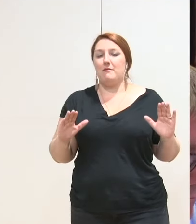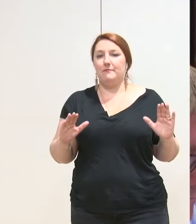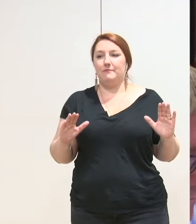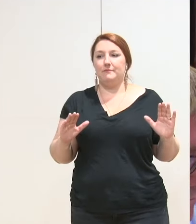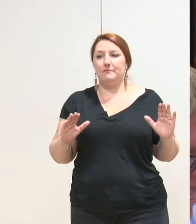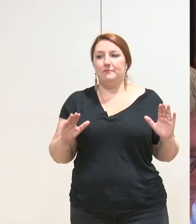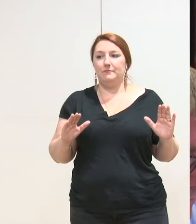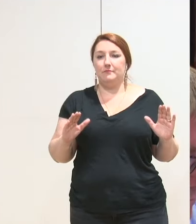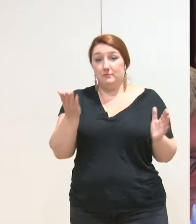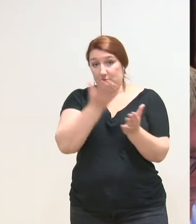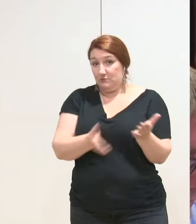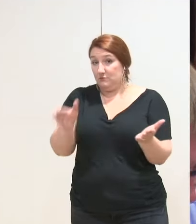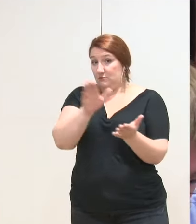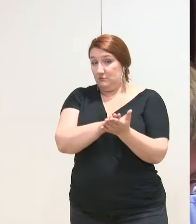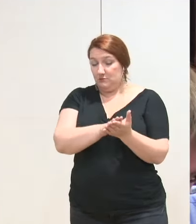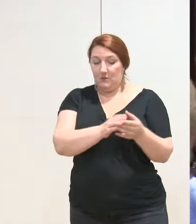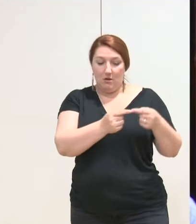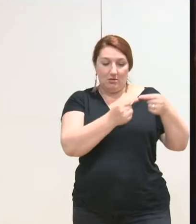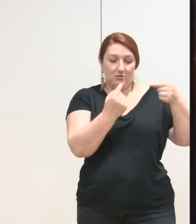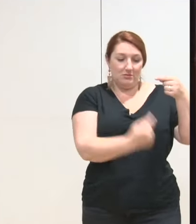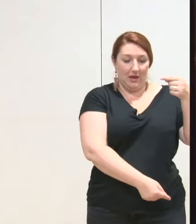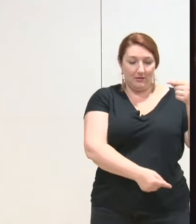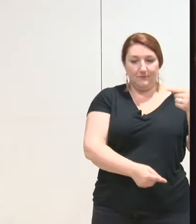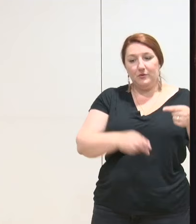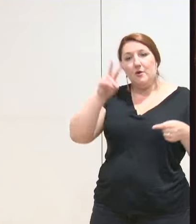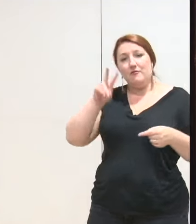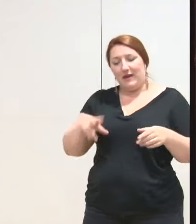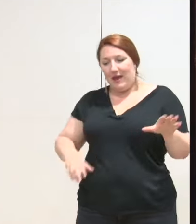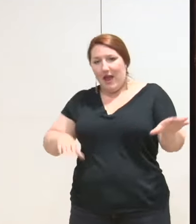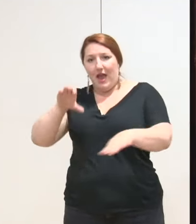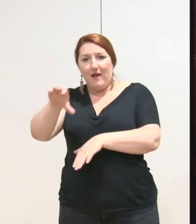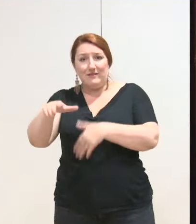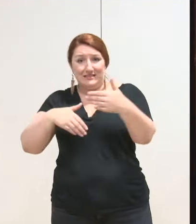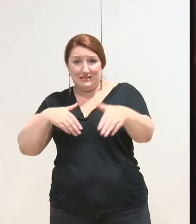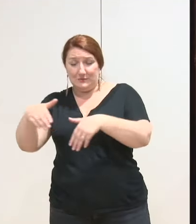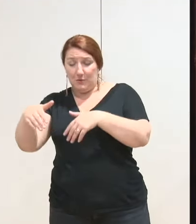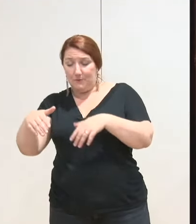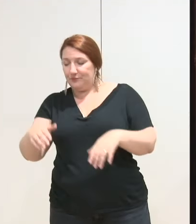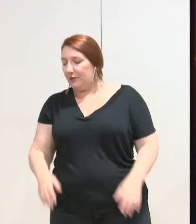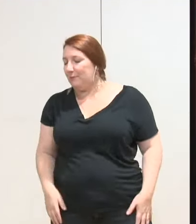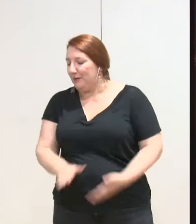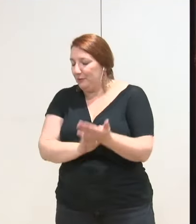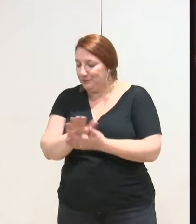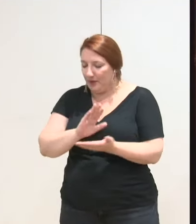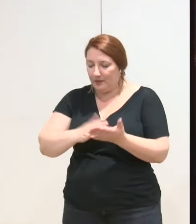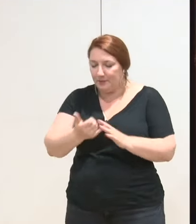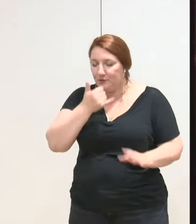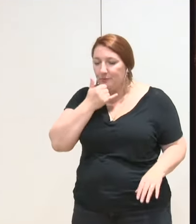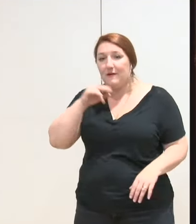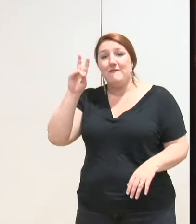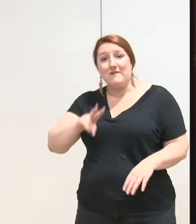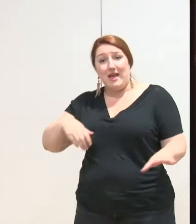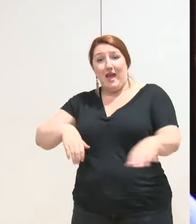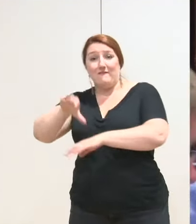quand nous rapportons le niveau de dette au niveau réel des dépenses d'investissement et des vraies dépenses d'investissement vous savez comme